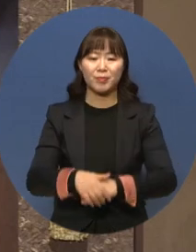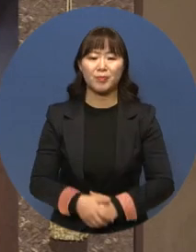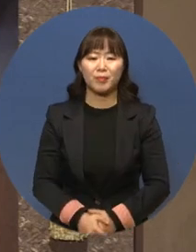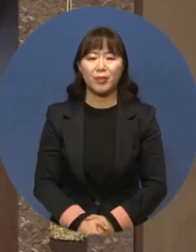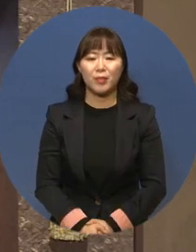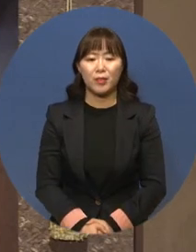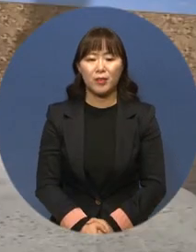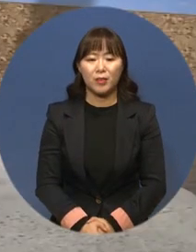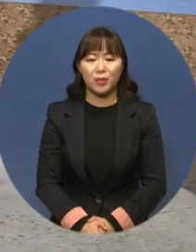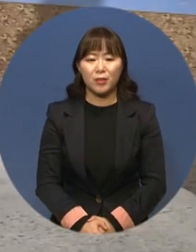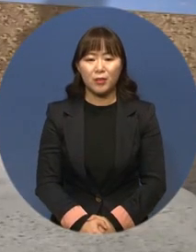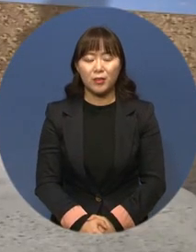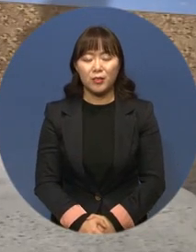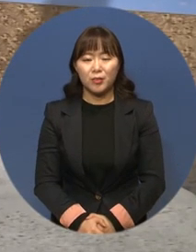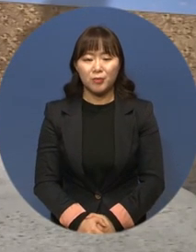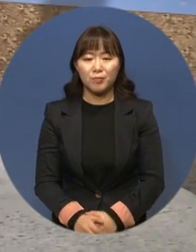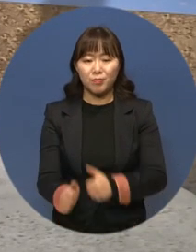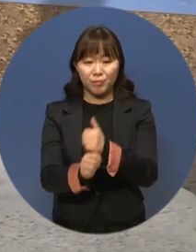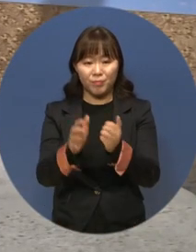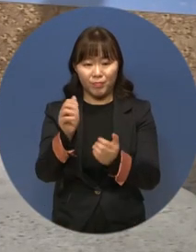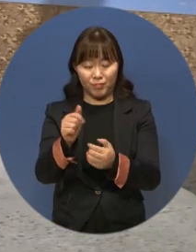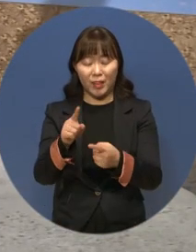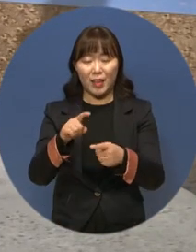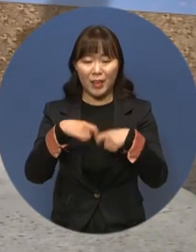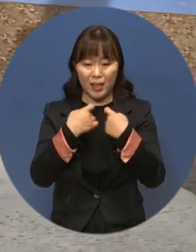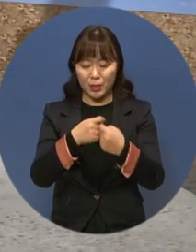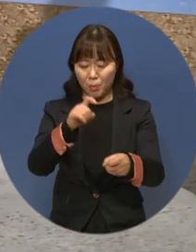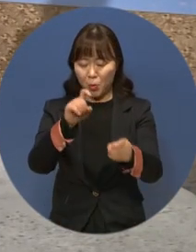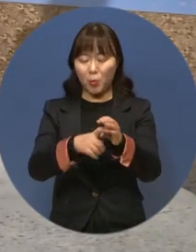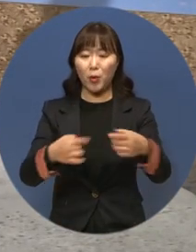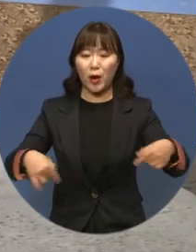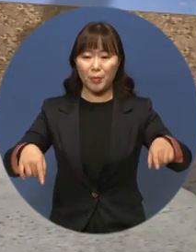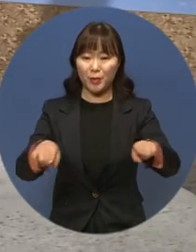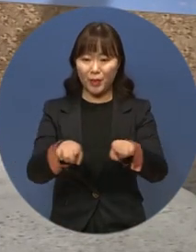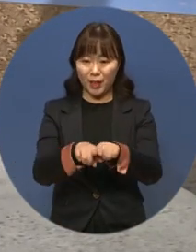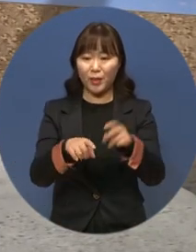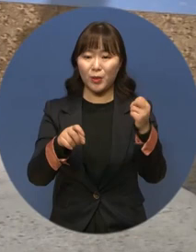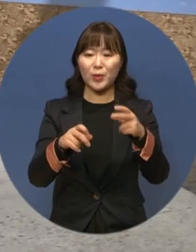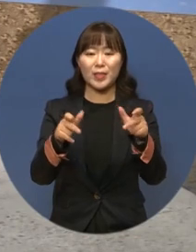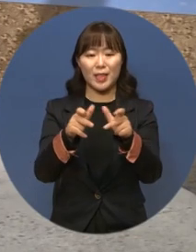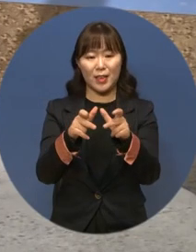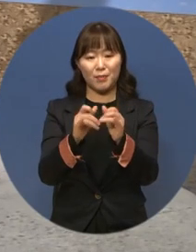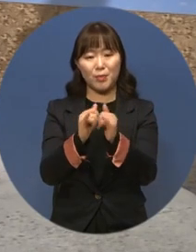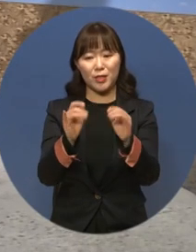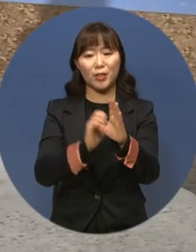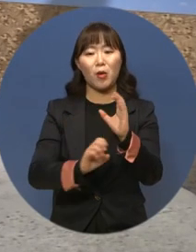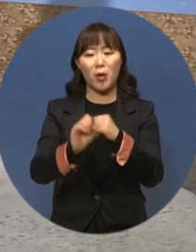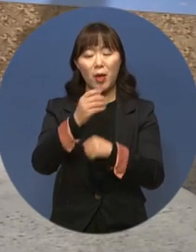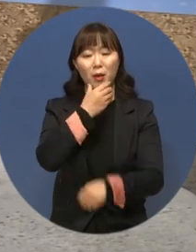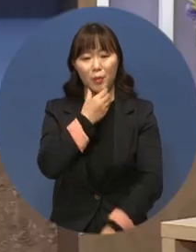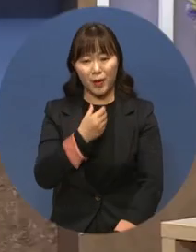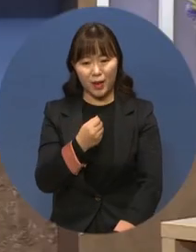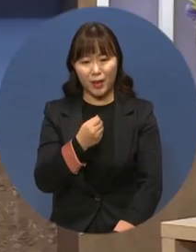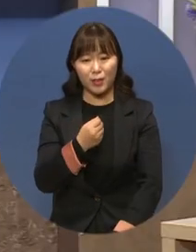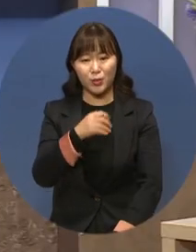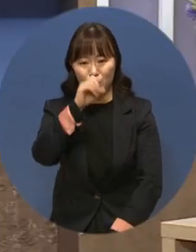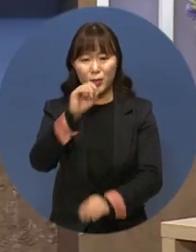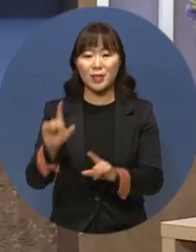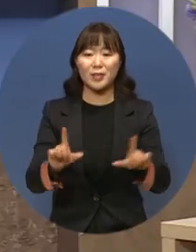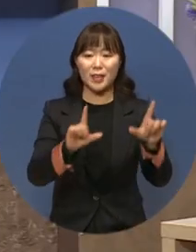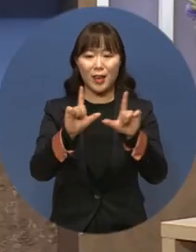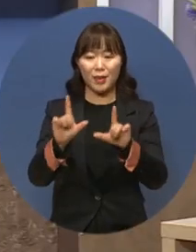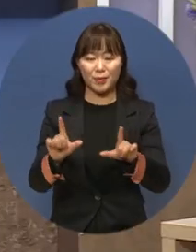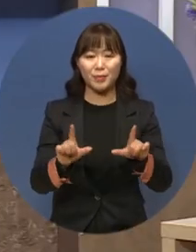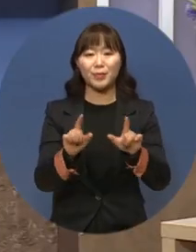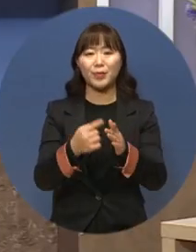계획입니다. 네. 이제 위원장님 이 개인적인 목표와 더불어서 또 이 장애인분들이 더 행복한, 더 나은 네. 삶을 살 수